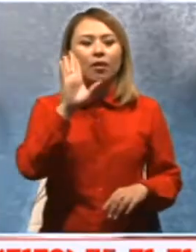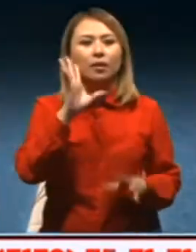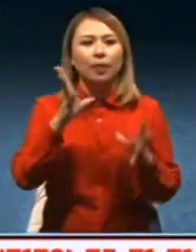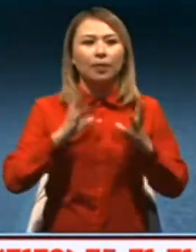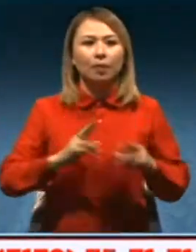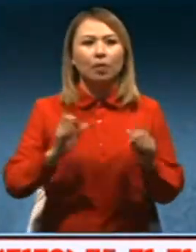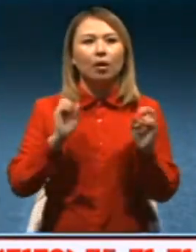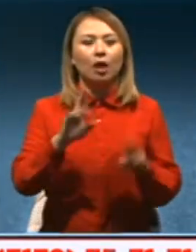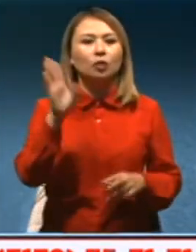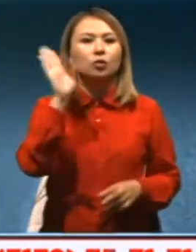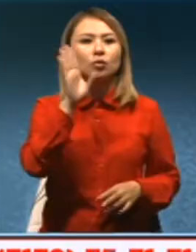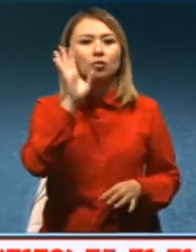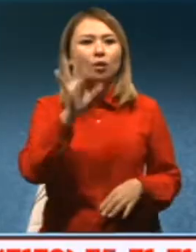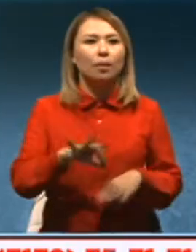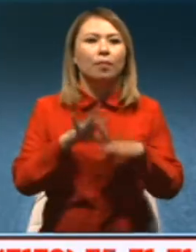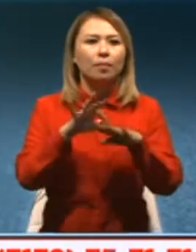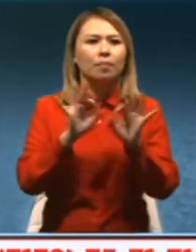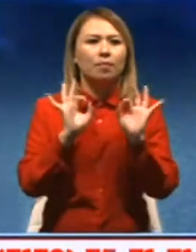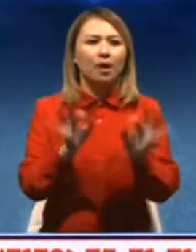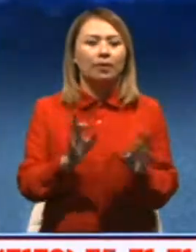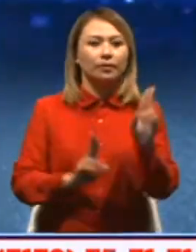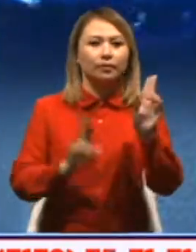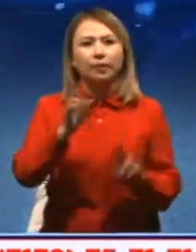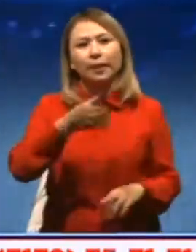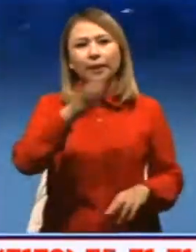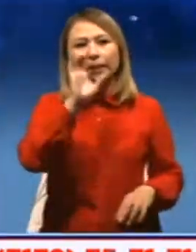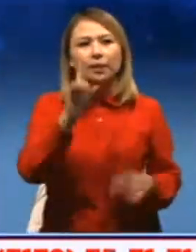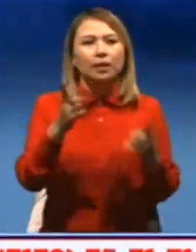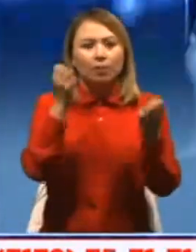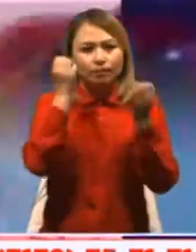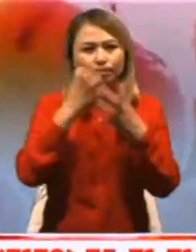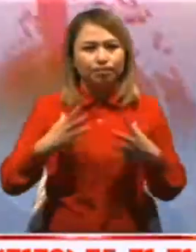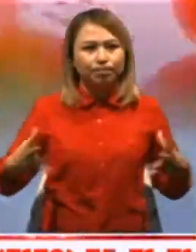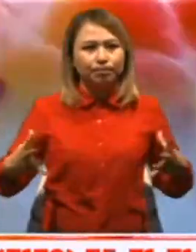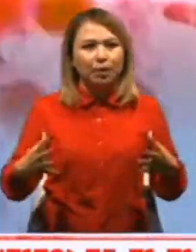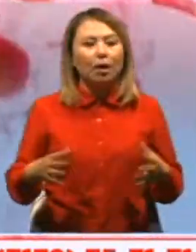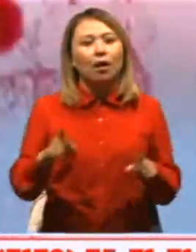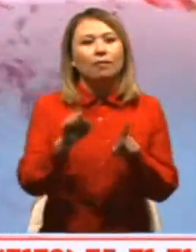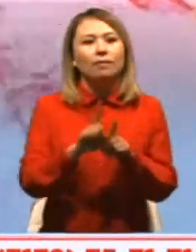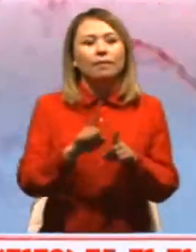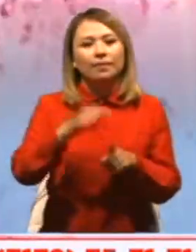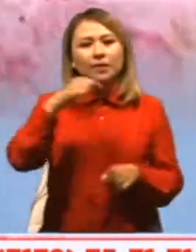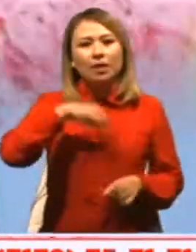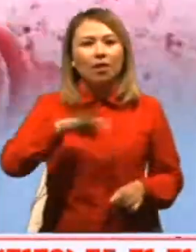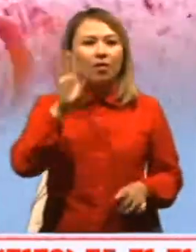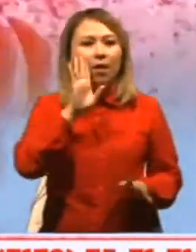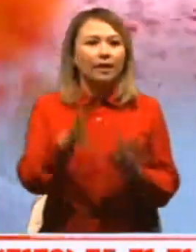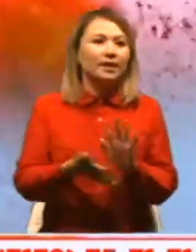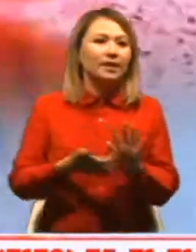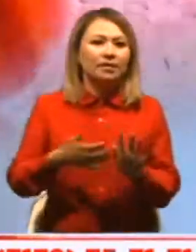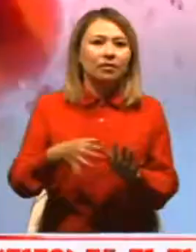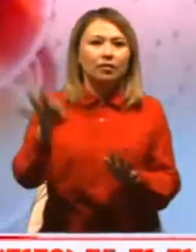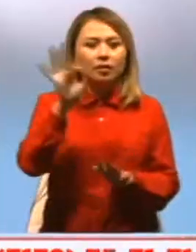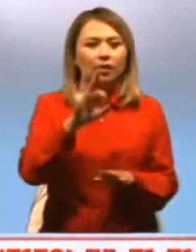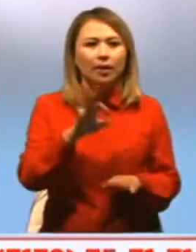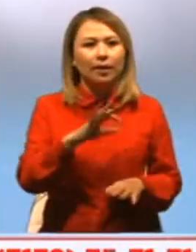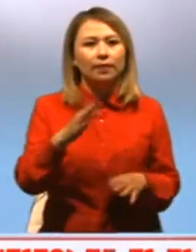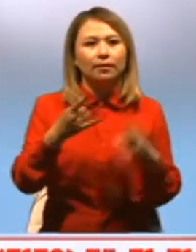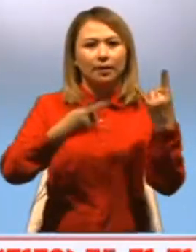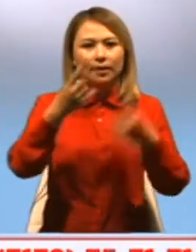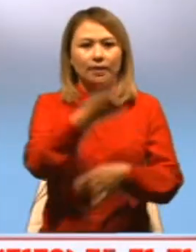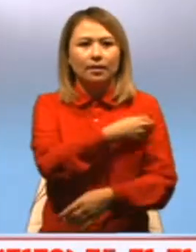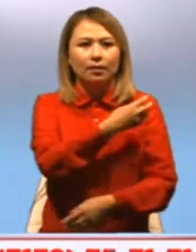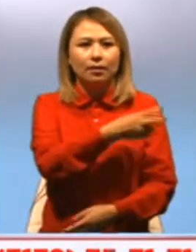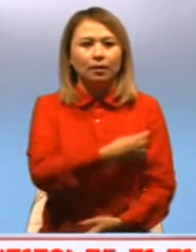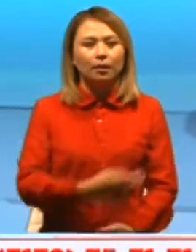болады? Суды қалай дұрыс ішеміз? Неге су ішсек ісінеміз? Ағзаның сусыздану белгілері туралы теледәрігерлер